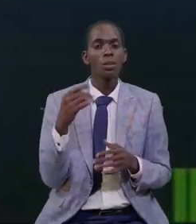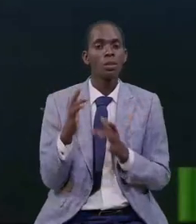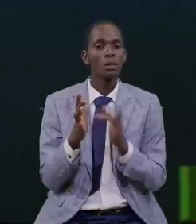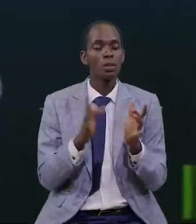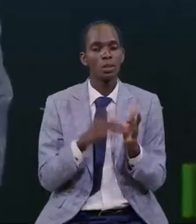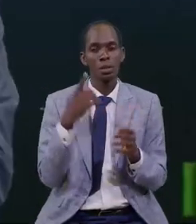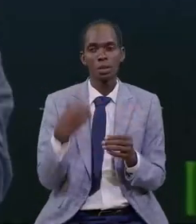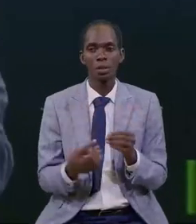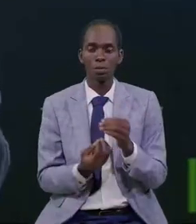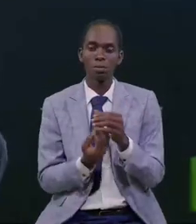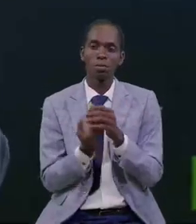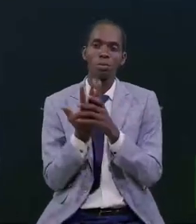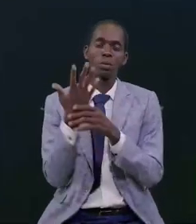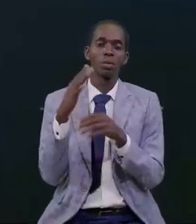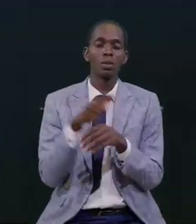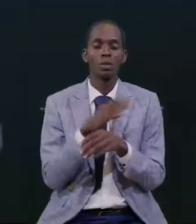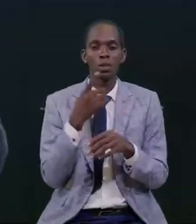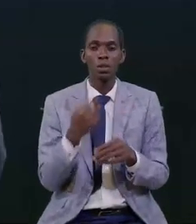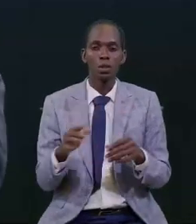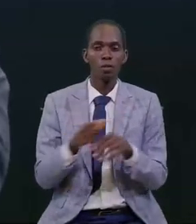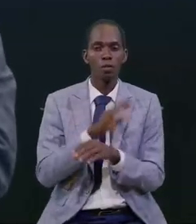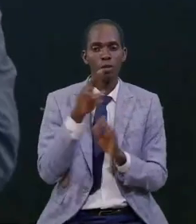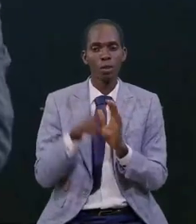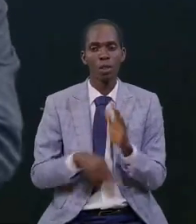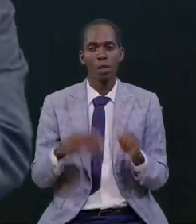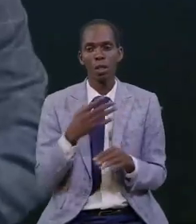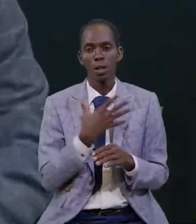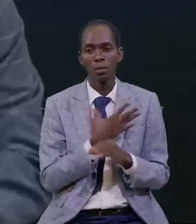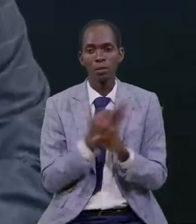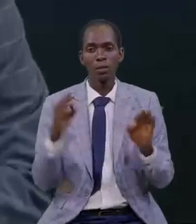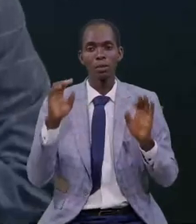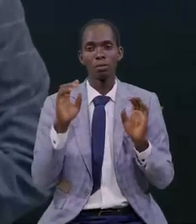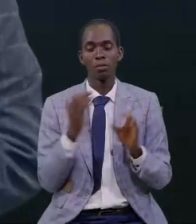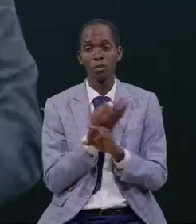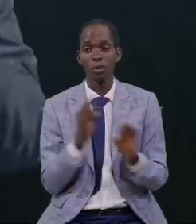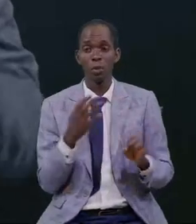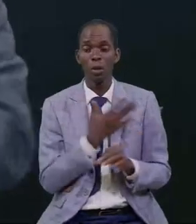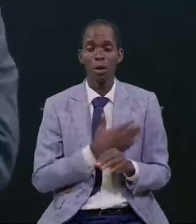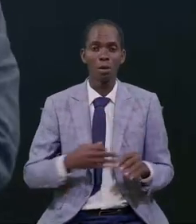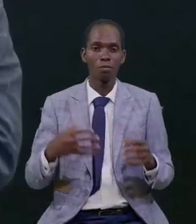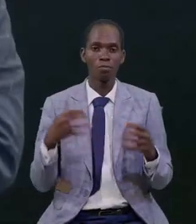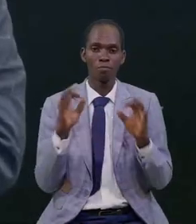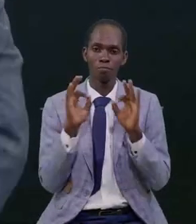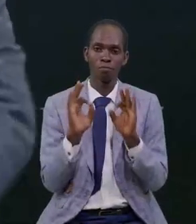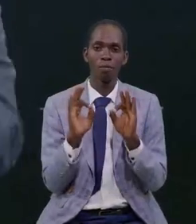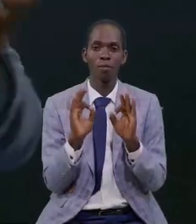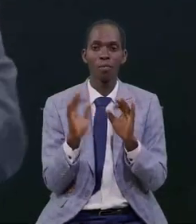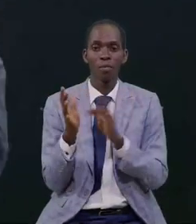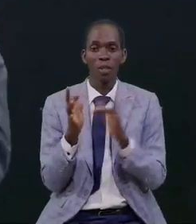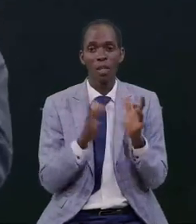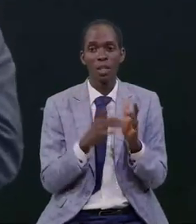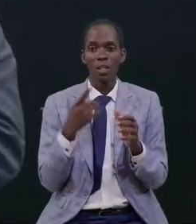liberté et de bonne santé ça dit tout Jésus la source de